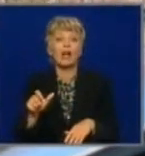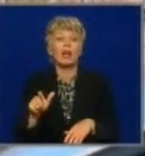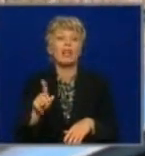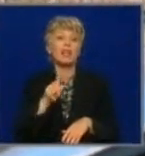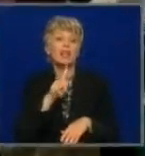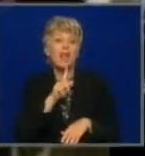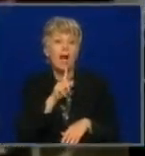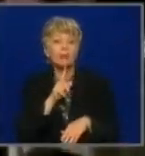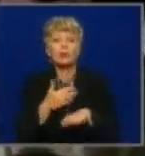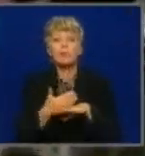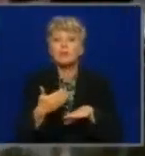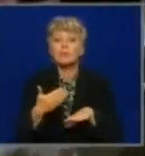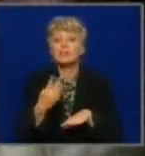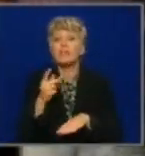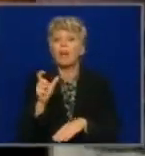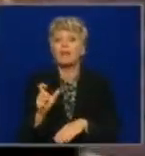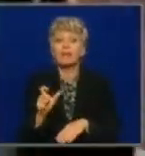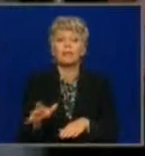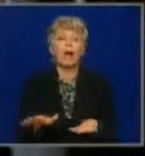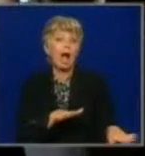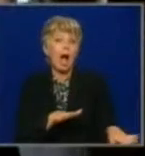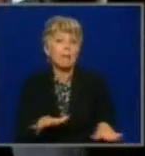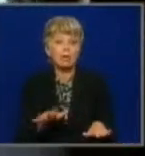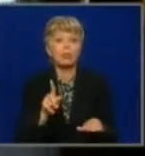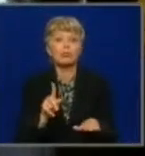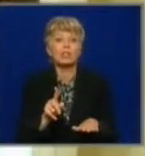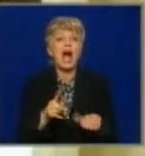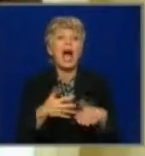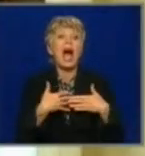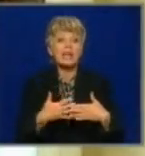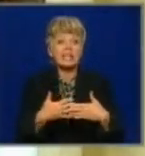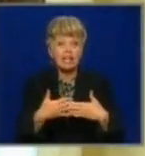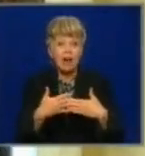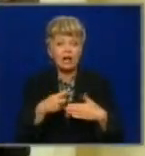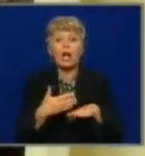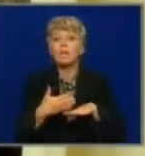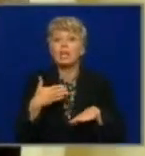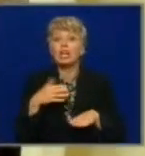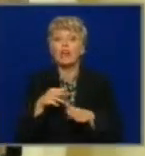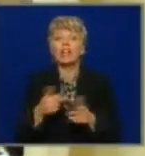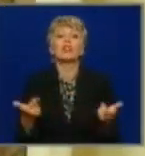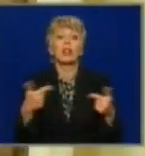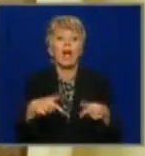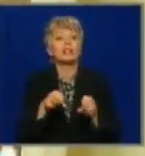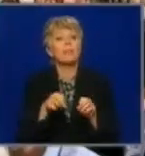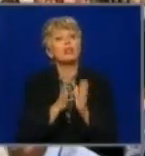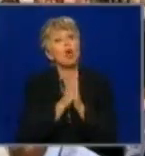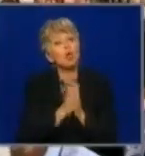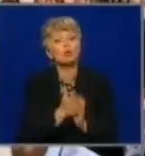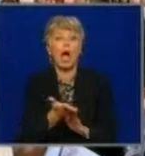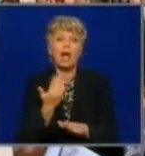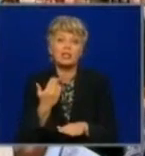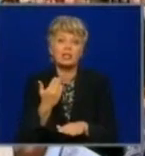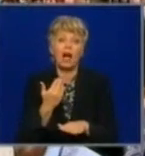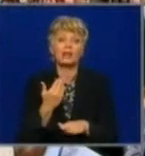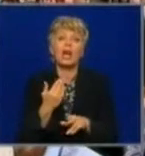tikai 2 nedēļas pirms vēlēšanām, kad kampaņošana būs visaktīvākā, bet visā priekšvēlēšanu laikā speciālisti aicina vēlētājus